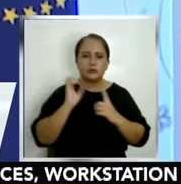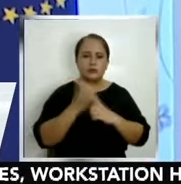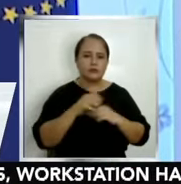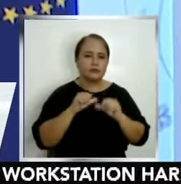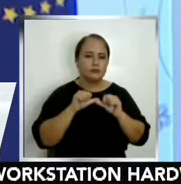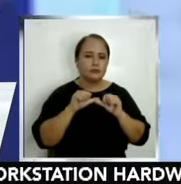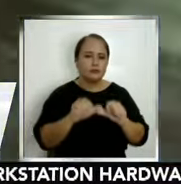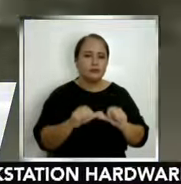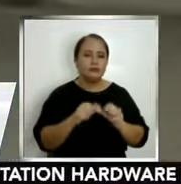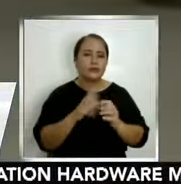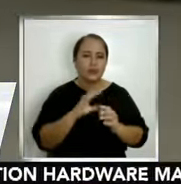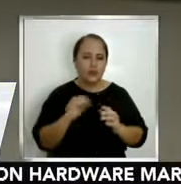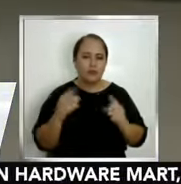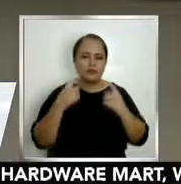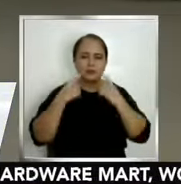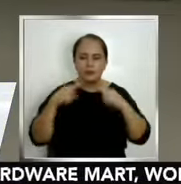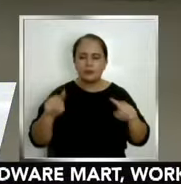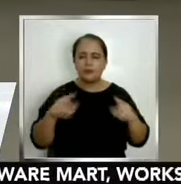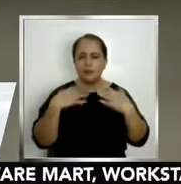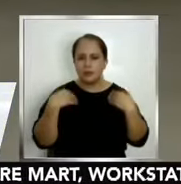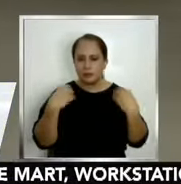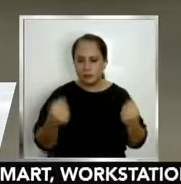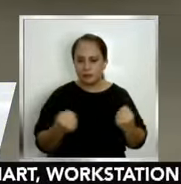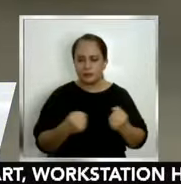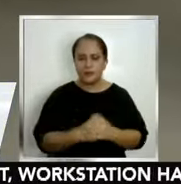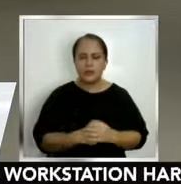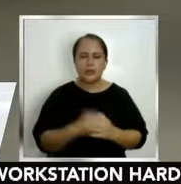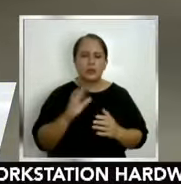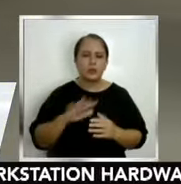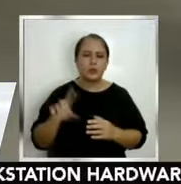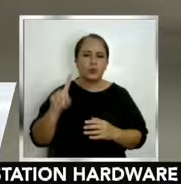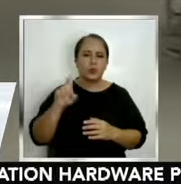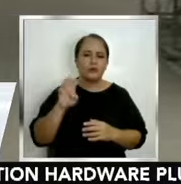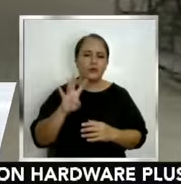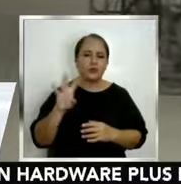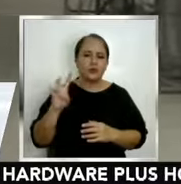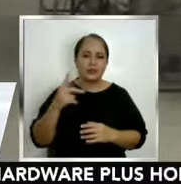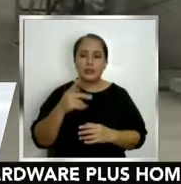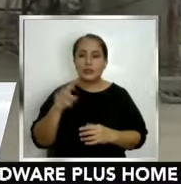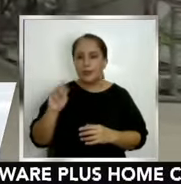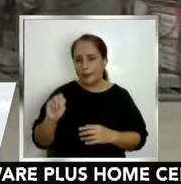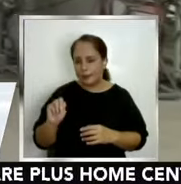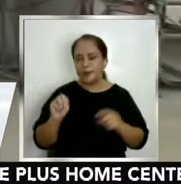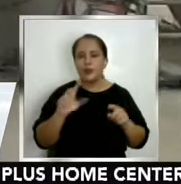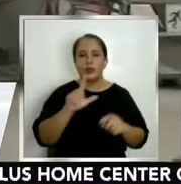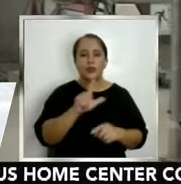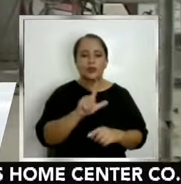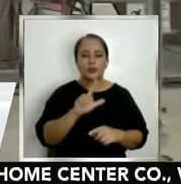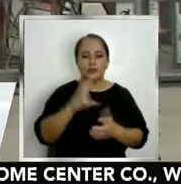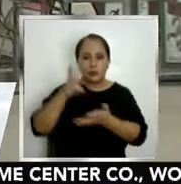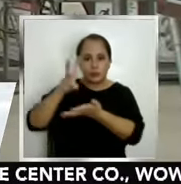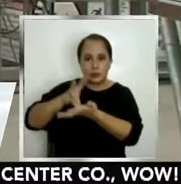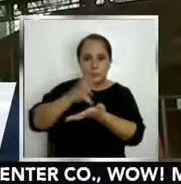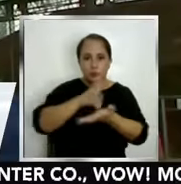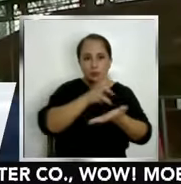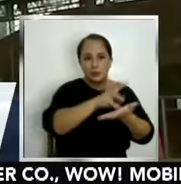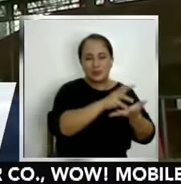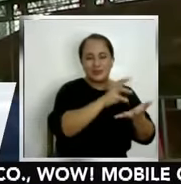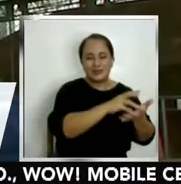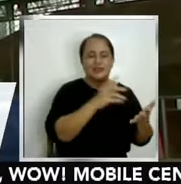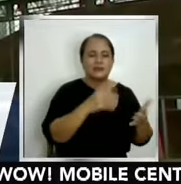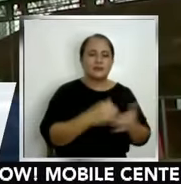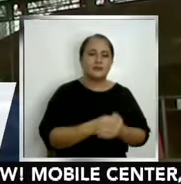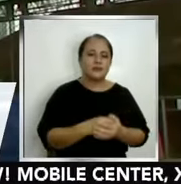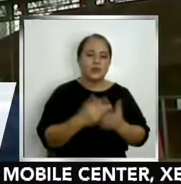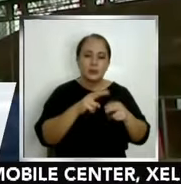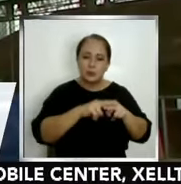and public health. May kabuang 147 kilometers at 35 na istasyon ng North-South Commuter Railway System. Nagsimula